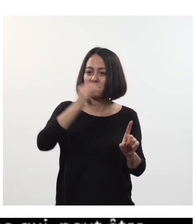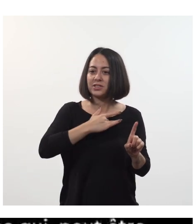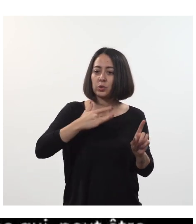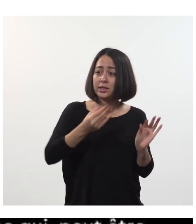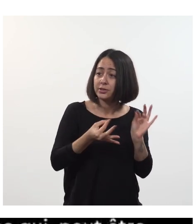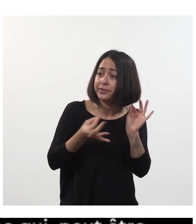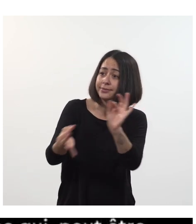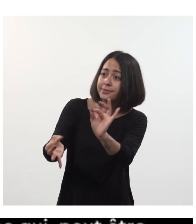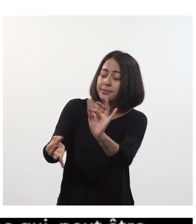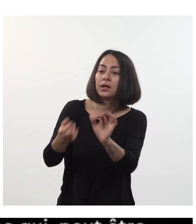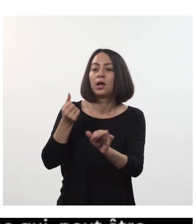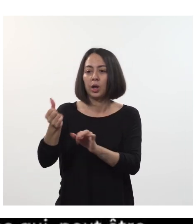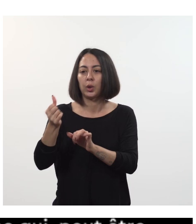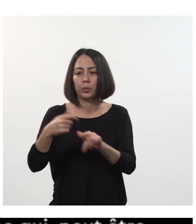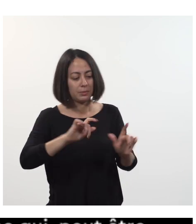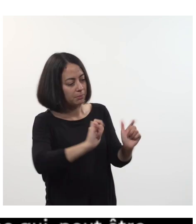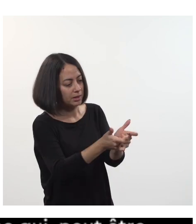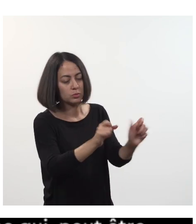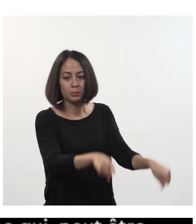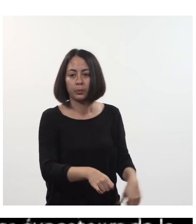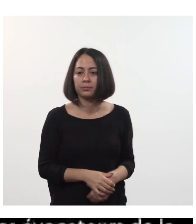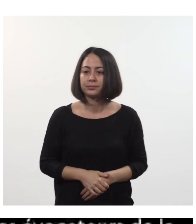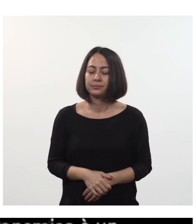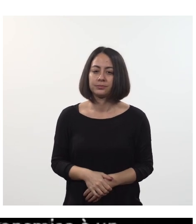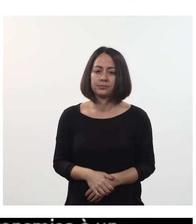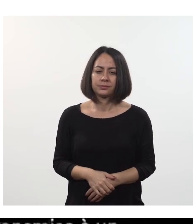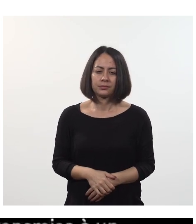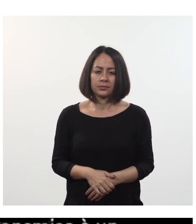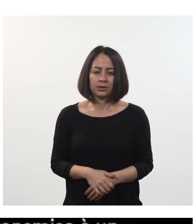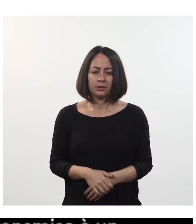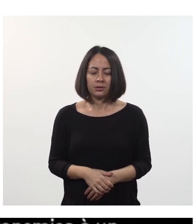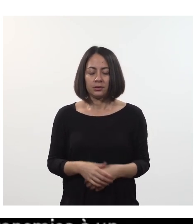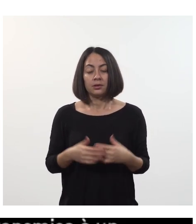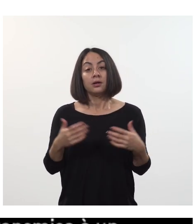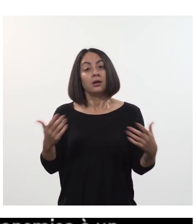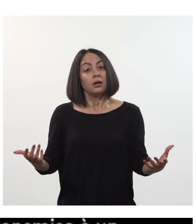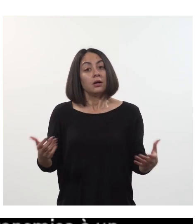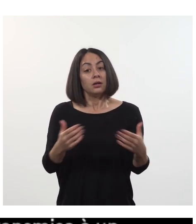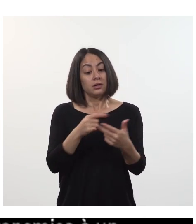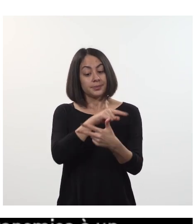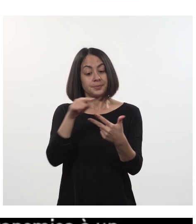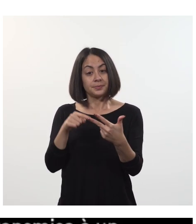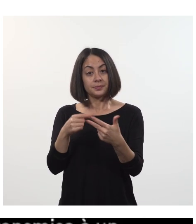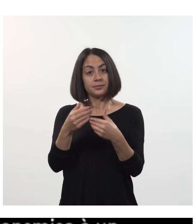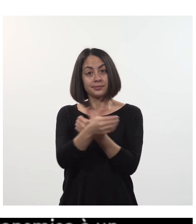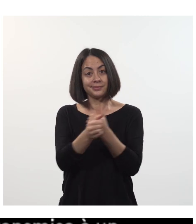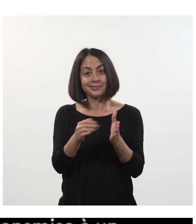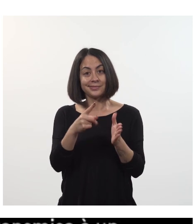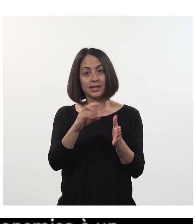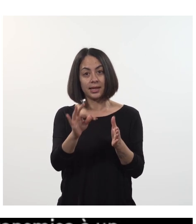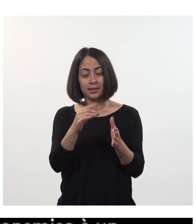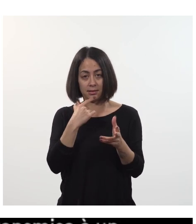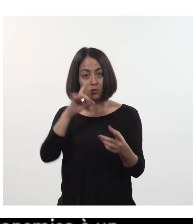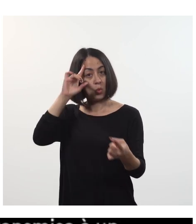lui-même réaliser le diagnostic. Donc, au niveau de ces kits, le but, c'est vraiment d'accompagner les professionnels dans